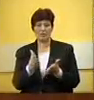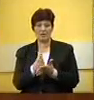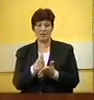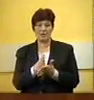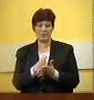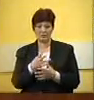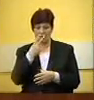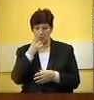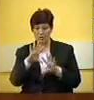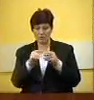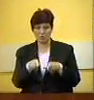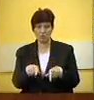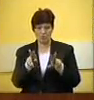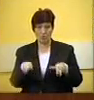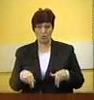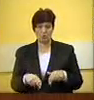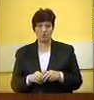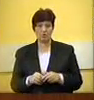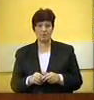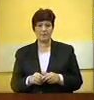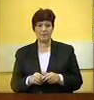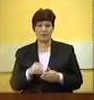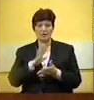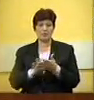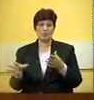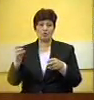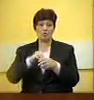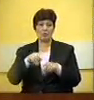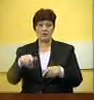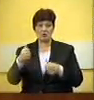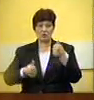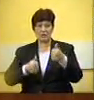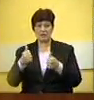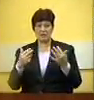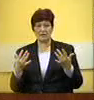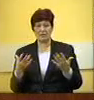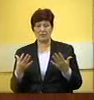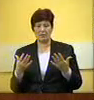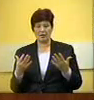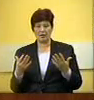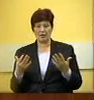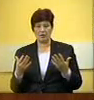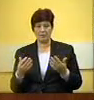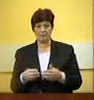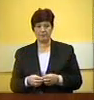da sagledate tu mogućnost i da prosto ubacite i taj kriterijum